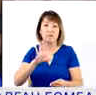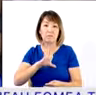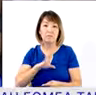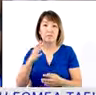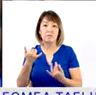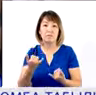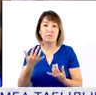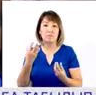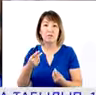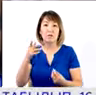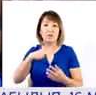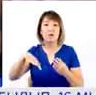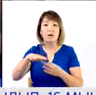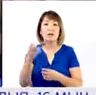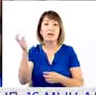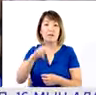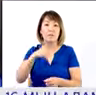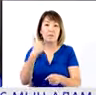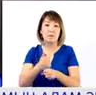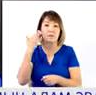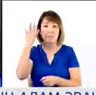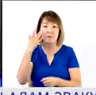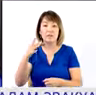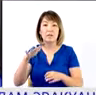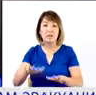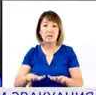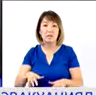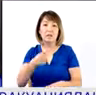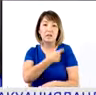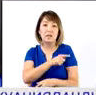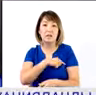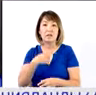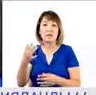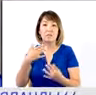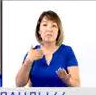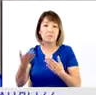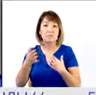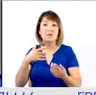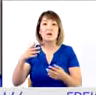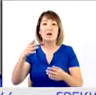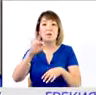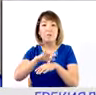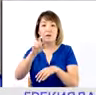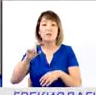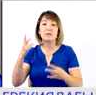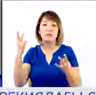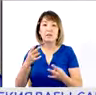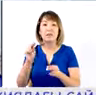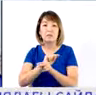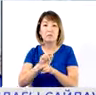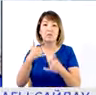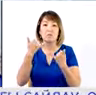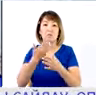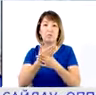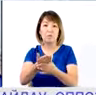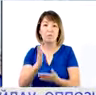денсаулық сақшыларының аймаққа келудегі басты мақсаты жергілікті дәрігерлермен тәжірибе алмаса отырып, науқастарға тиісті ем жасау, көмек беру.